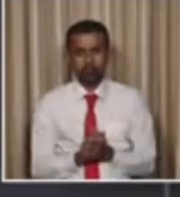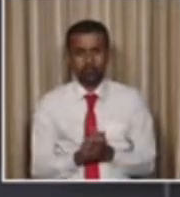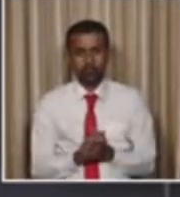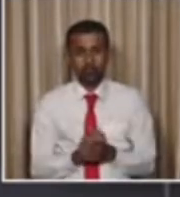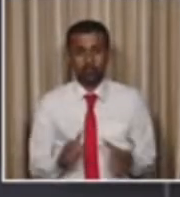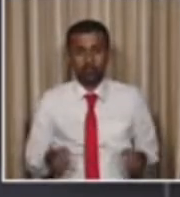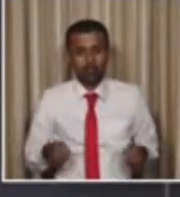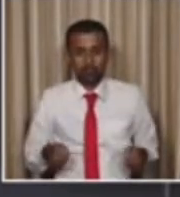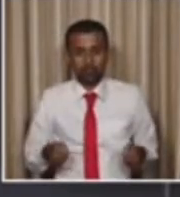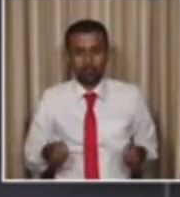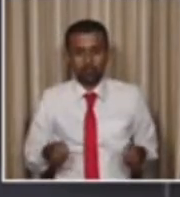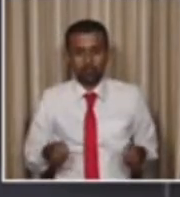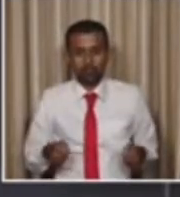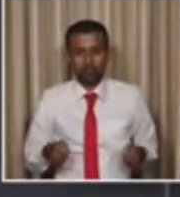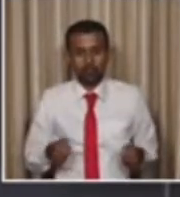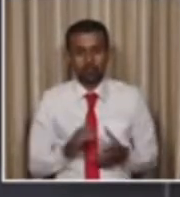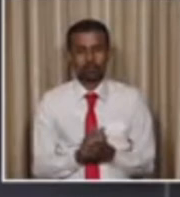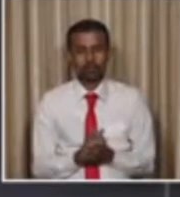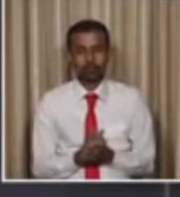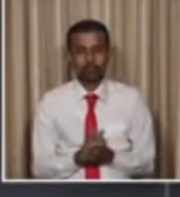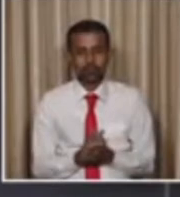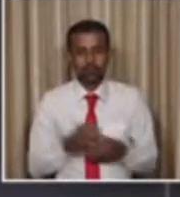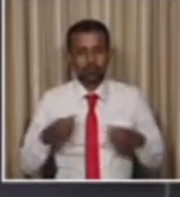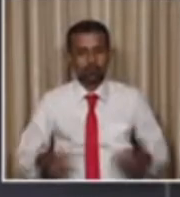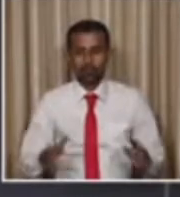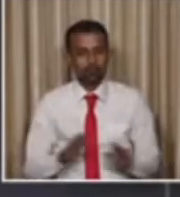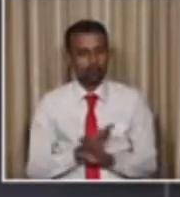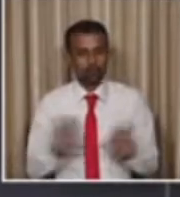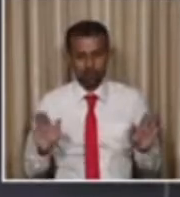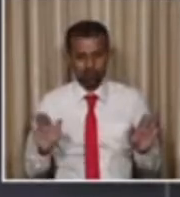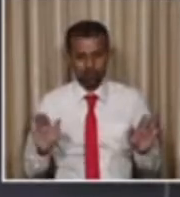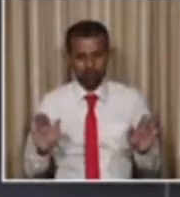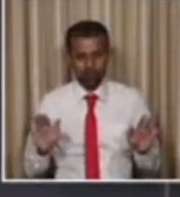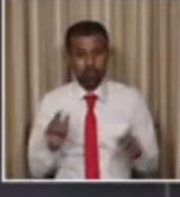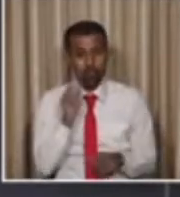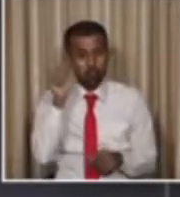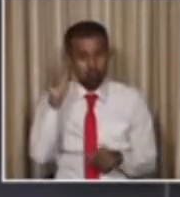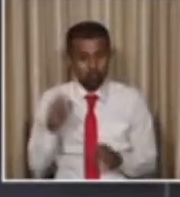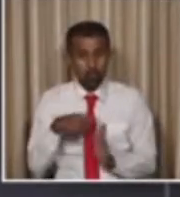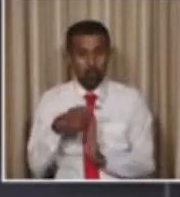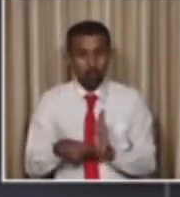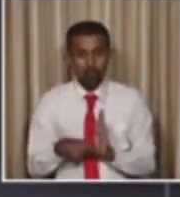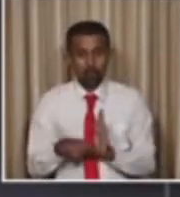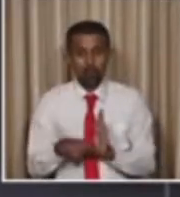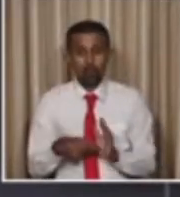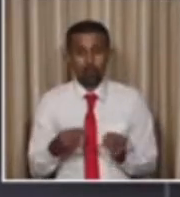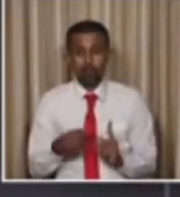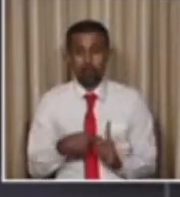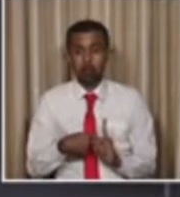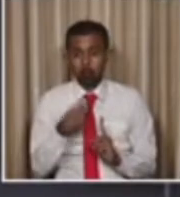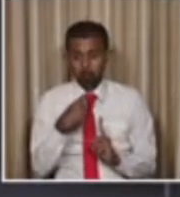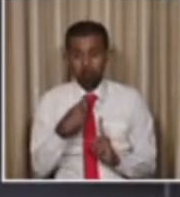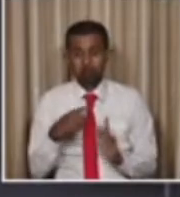අල්ලගෙන ඉඳි ගොඩක් අය ඉන්නවා ඒක කරන්න ඒක වැටෙන්න දෙන්නේ නැහැ මොකද එතුමා මේ රට මෙතනට හරි ගෙනාවේ මේ